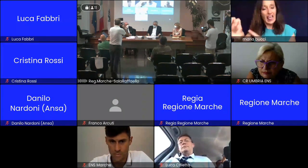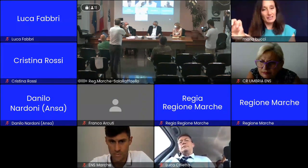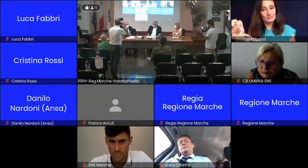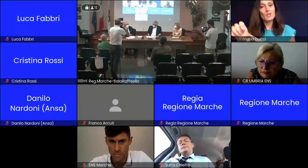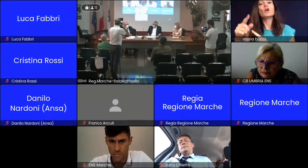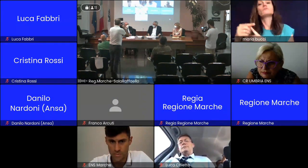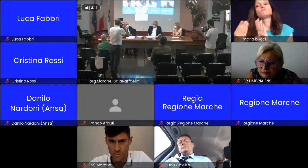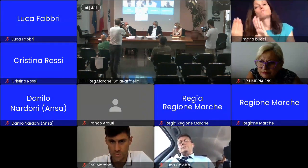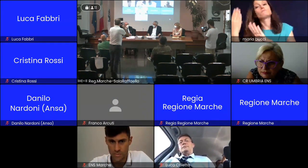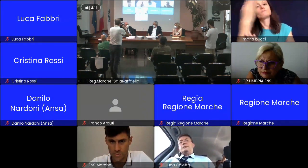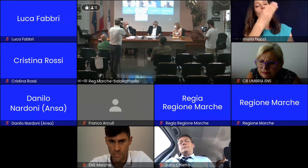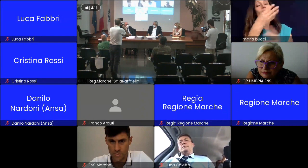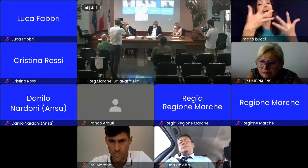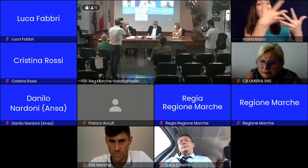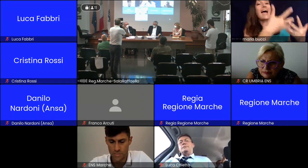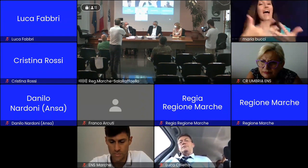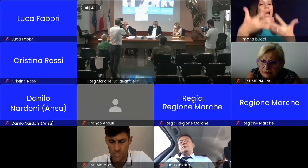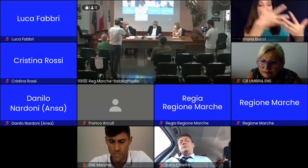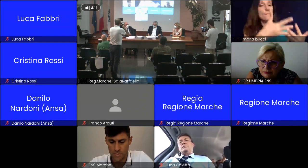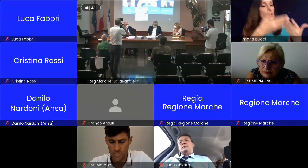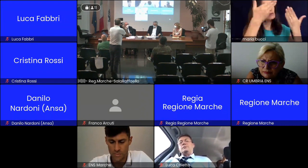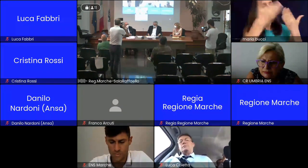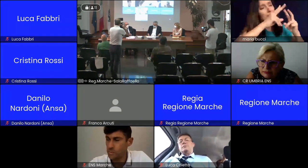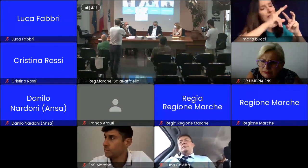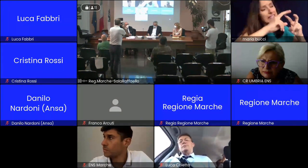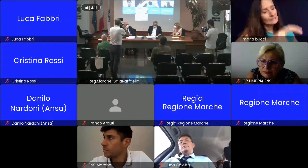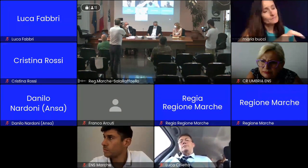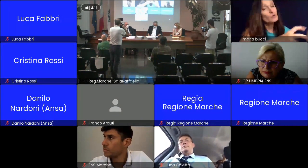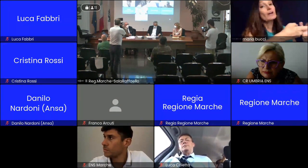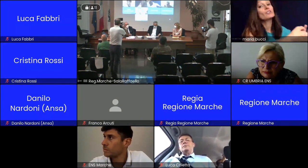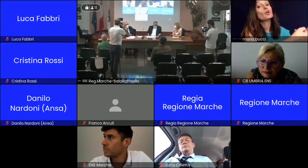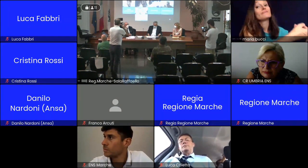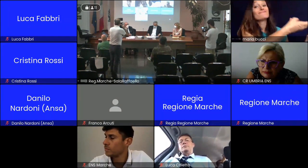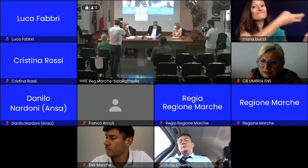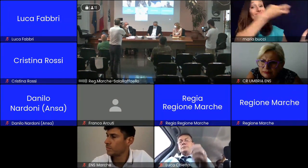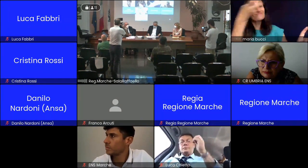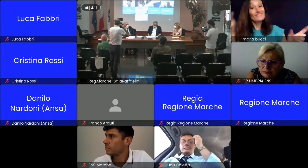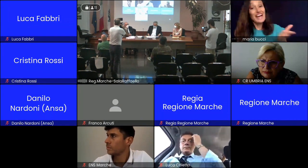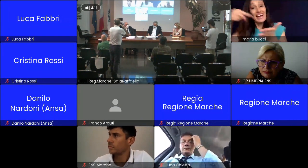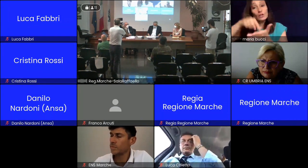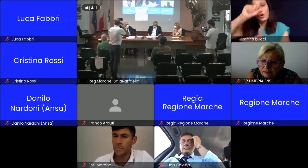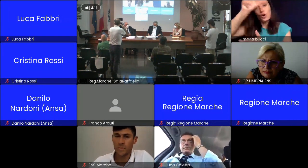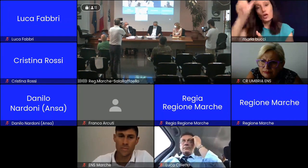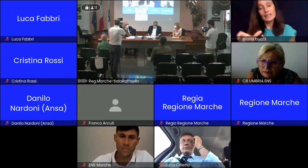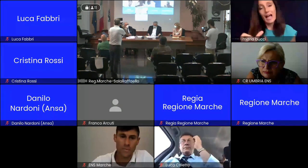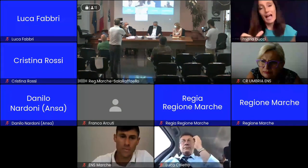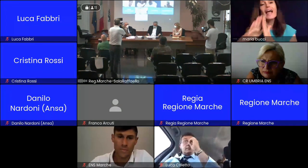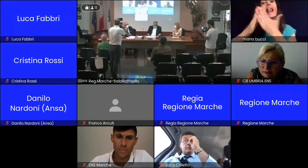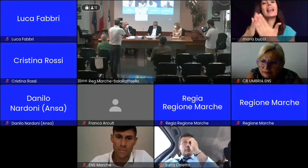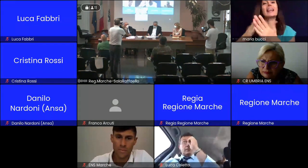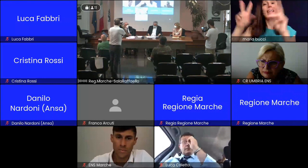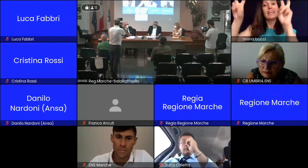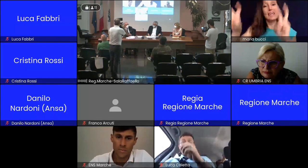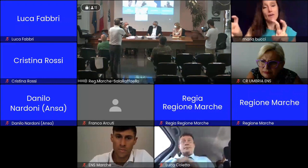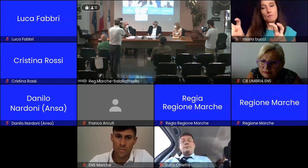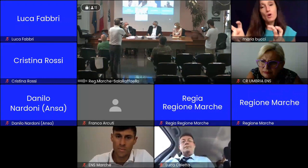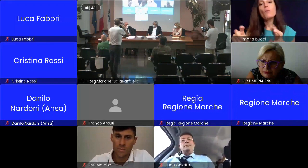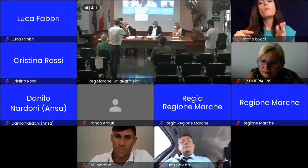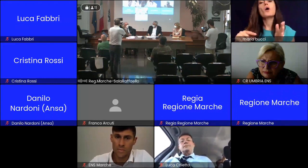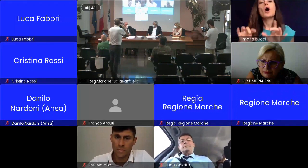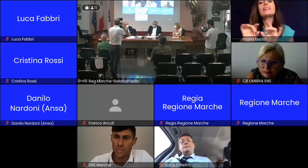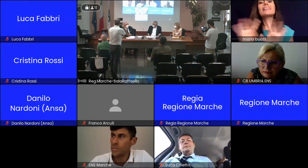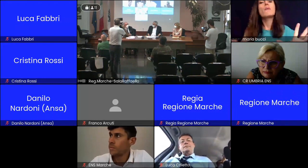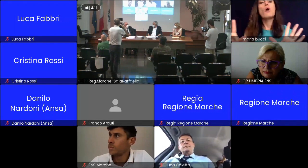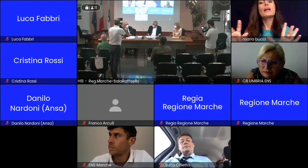chiama La democrazia in America, è uno dei più grandi liberali, diciamo così, del pensiero liberale, e